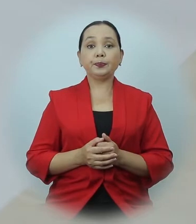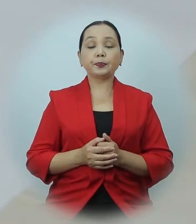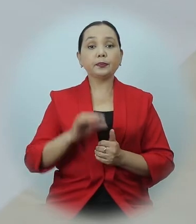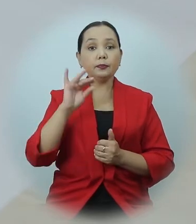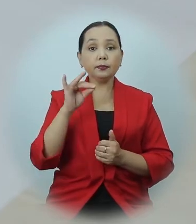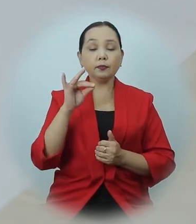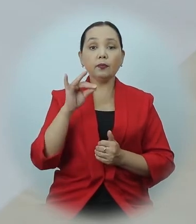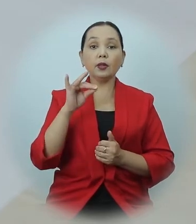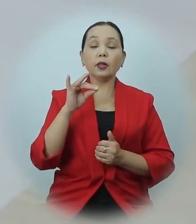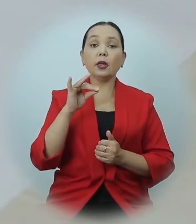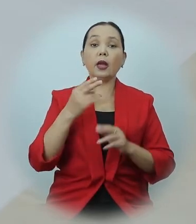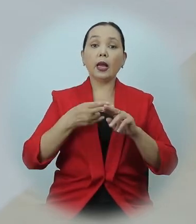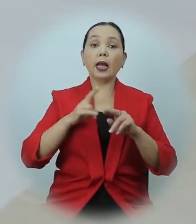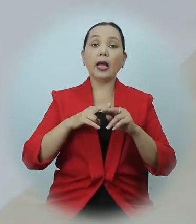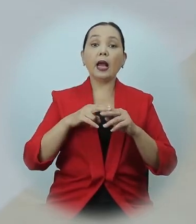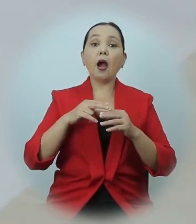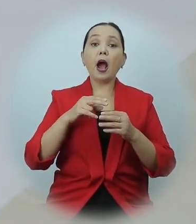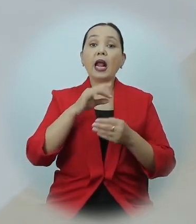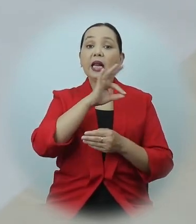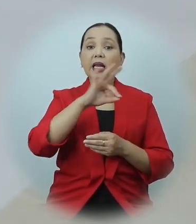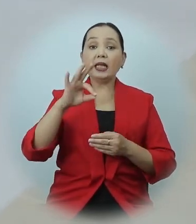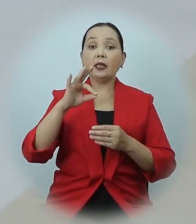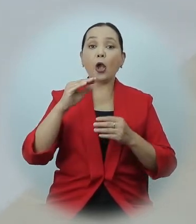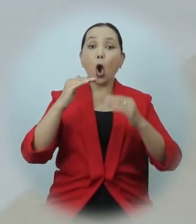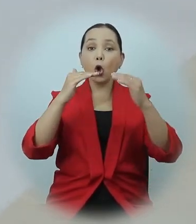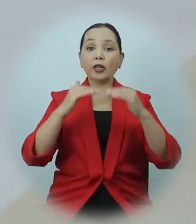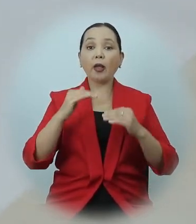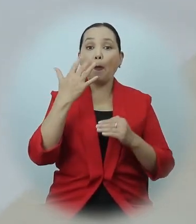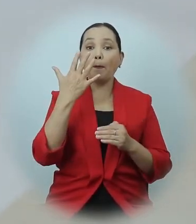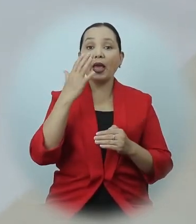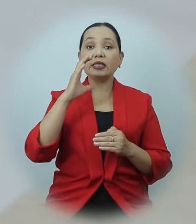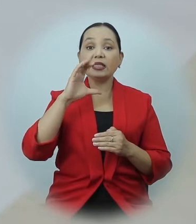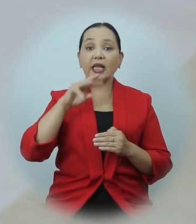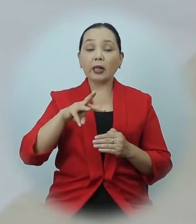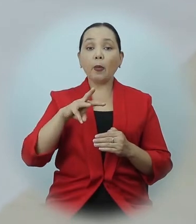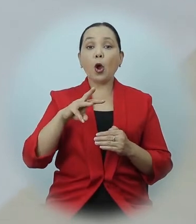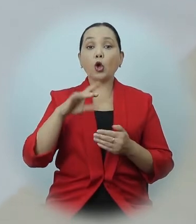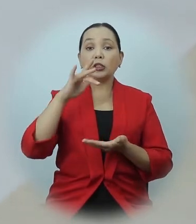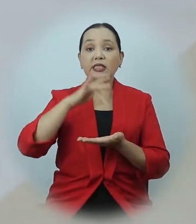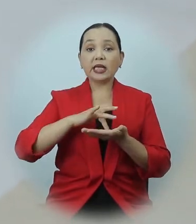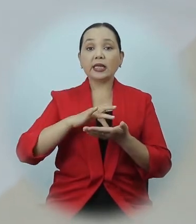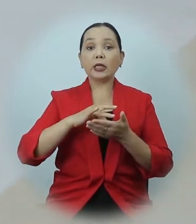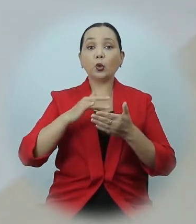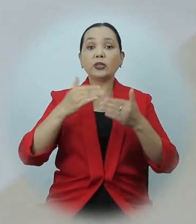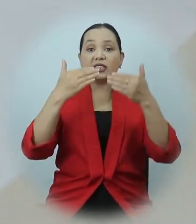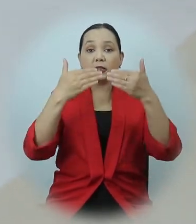и по нагрудной линии также откладываем вниз 5 сантиметров по центру